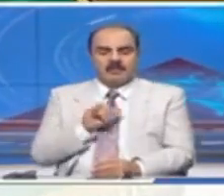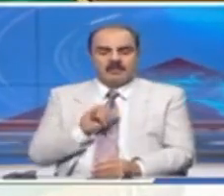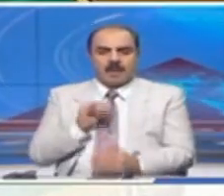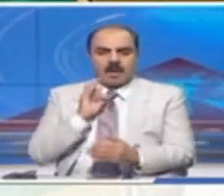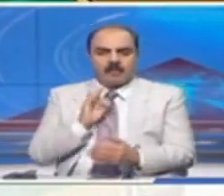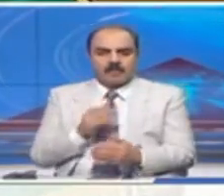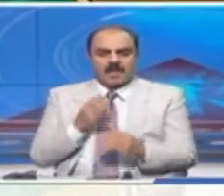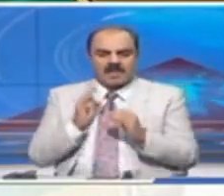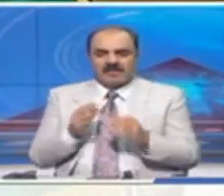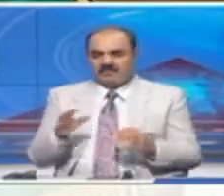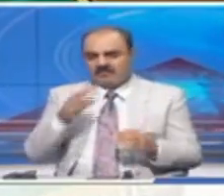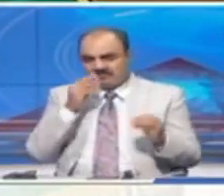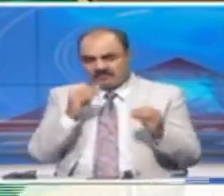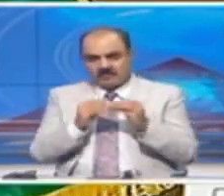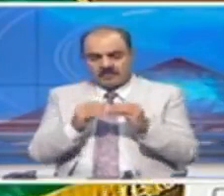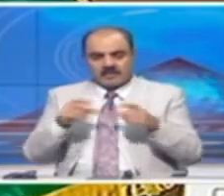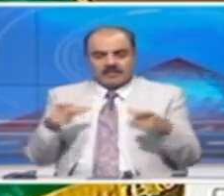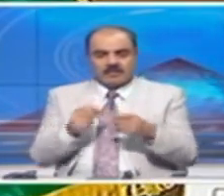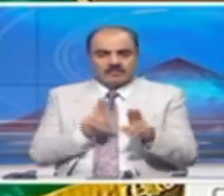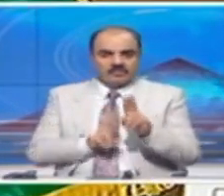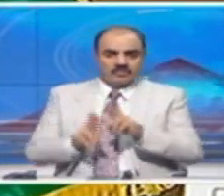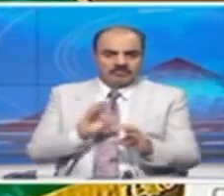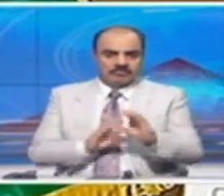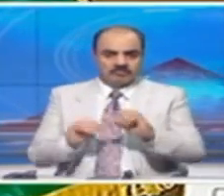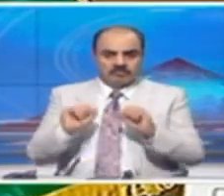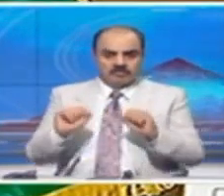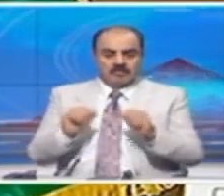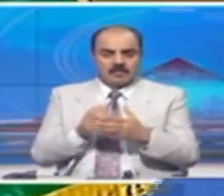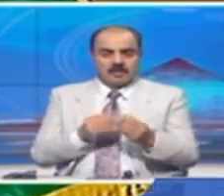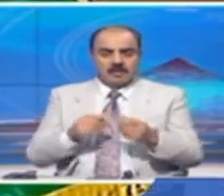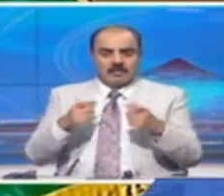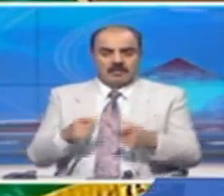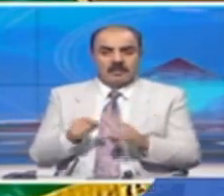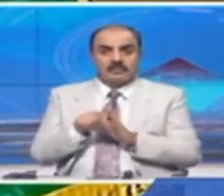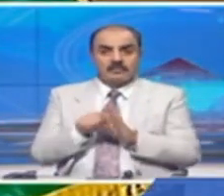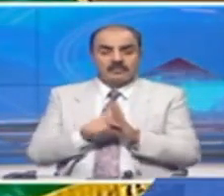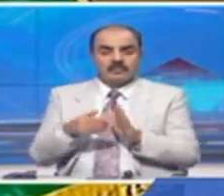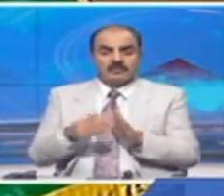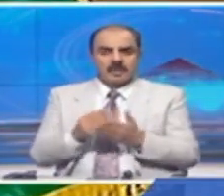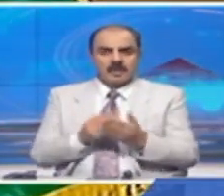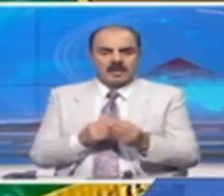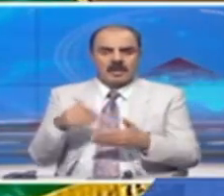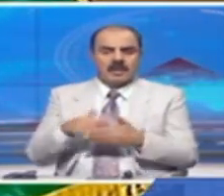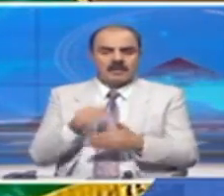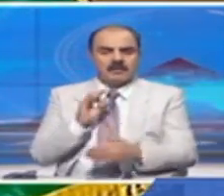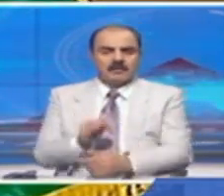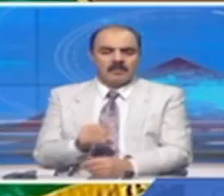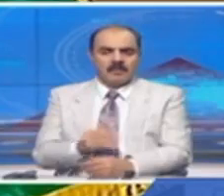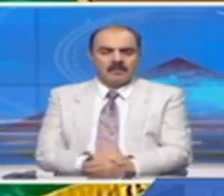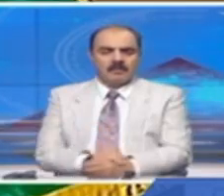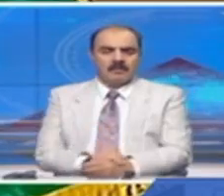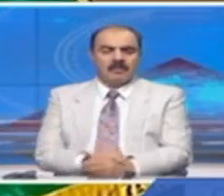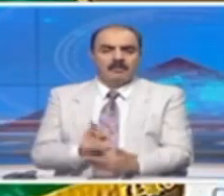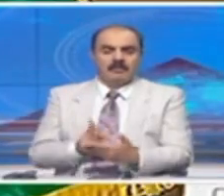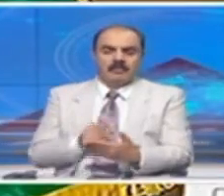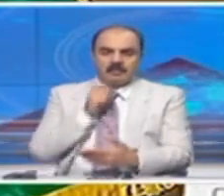في أن يتوافق أعضاء ملتقى الحوار السياسي على قاعدة دستورية لإجراء الانتخابات الوطنية